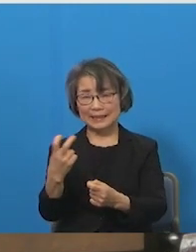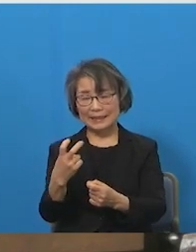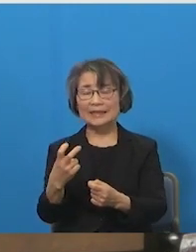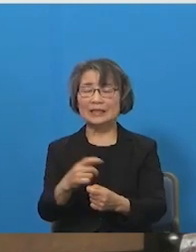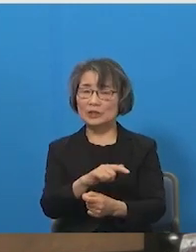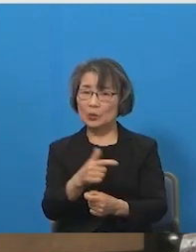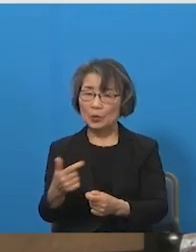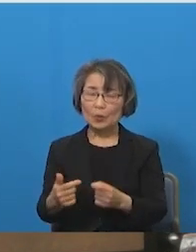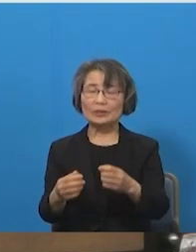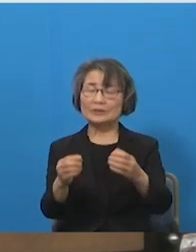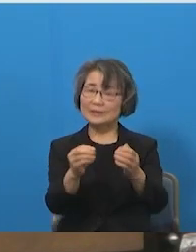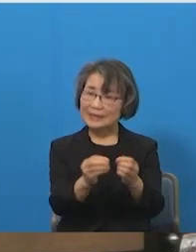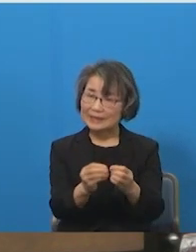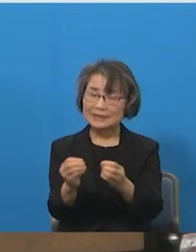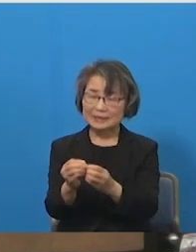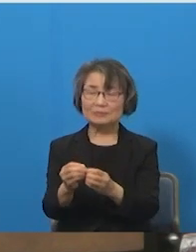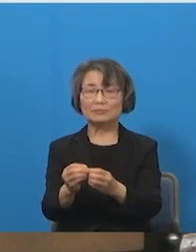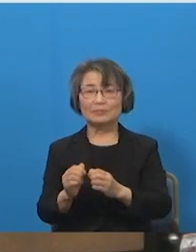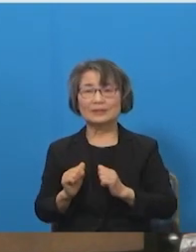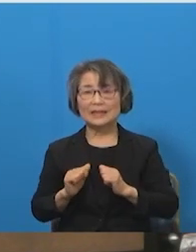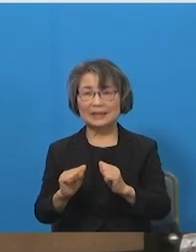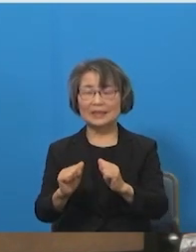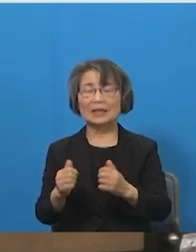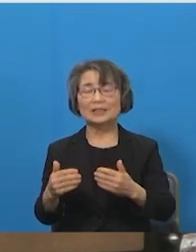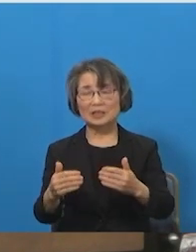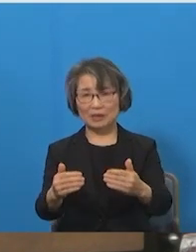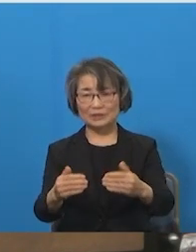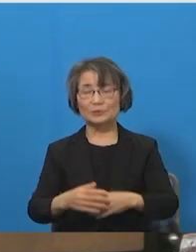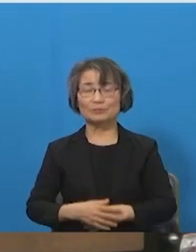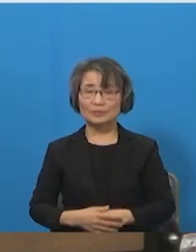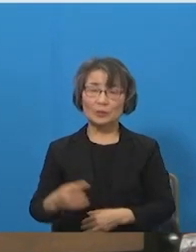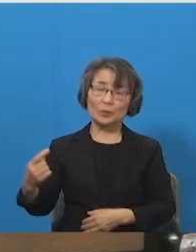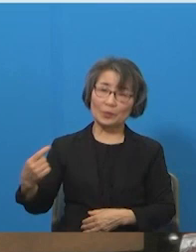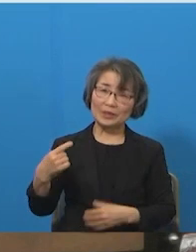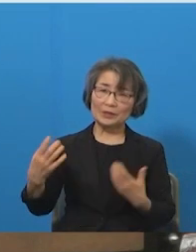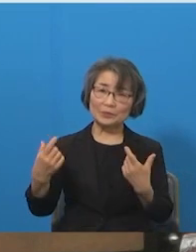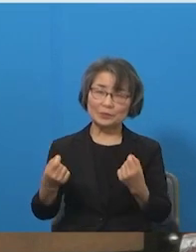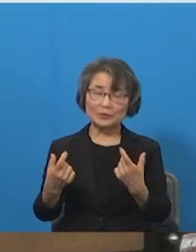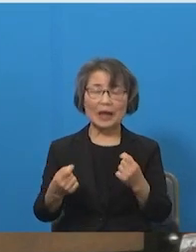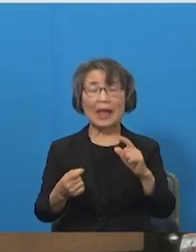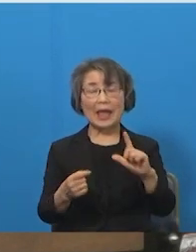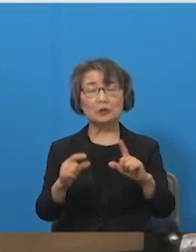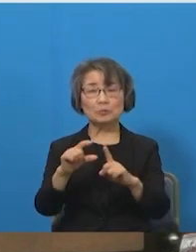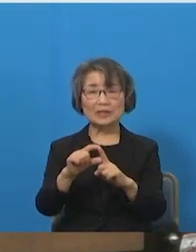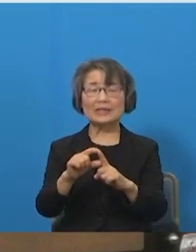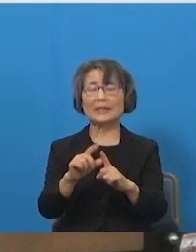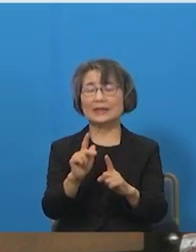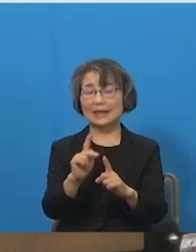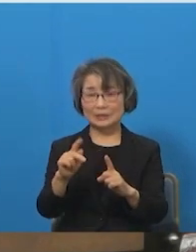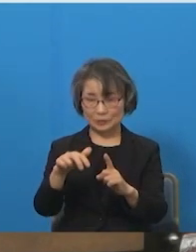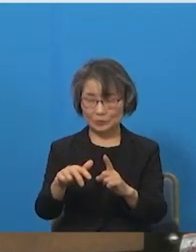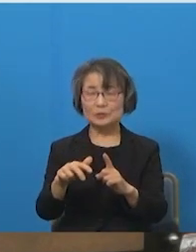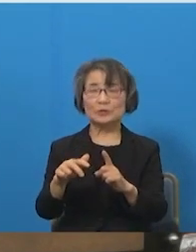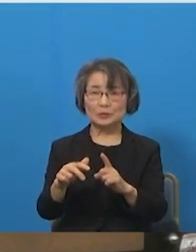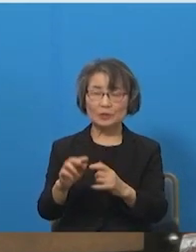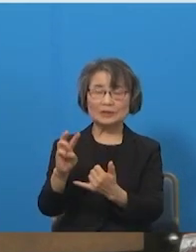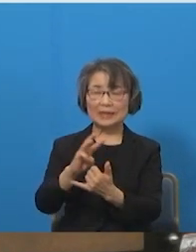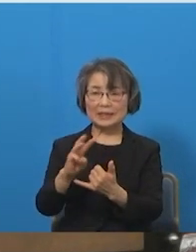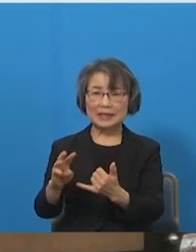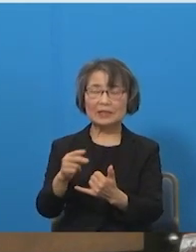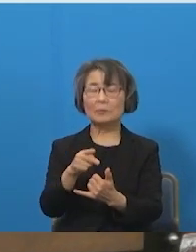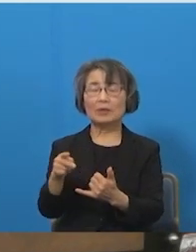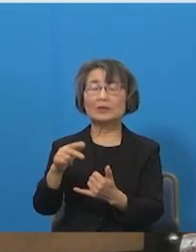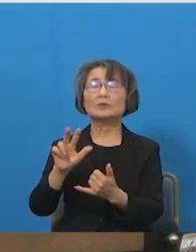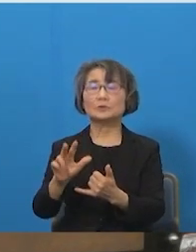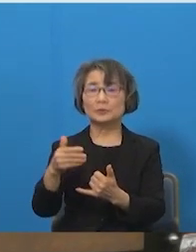設置規模も検討してまいります。また、併せて議員ご提案の LP ガス災害バルクを含めたエネルギー供